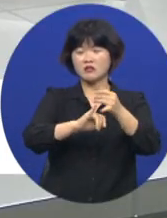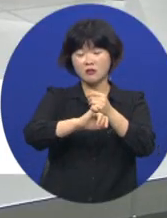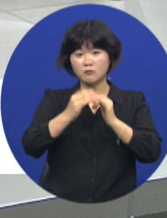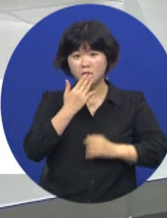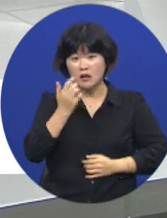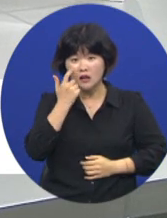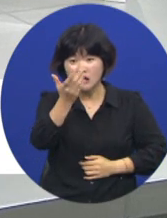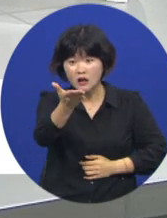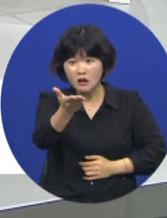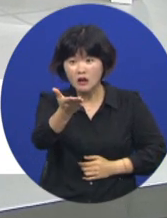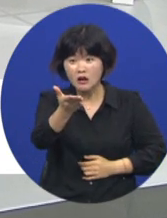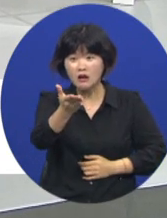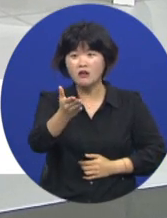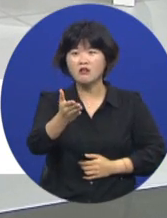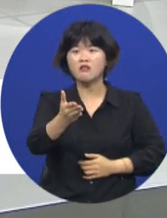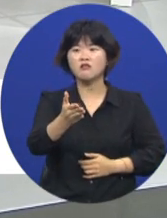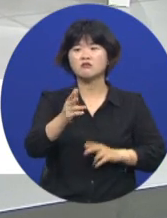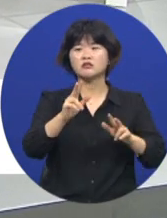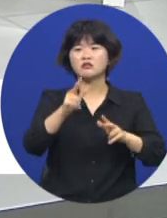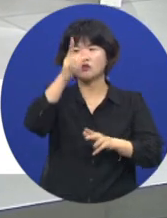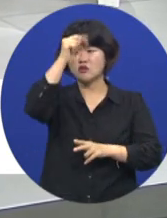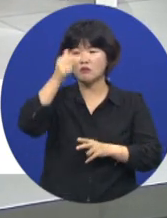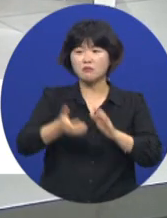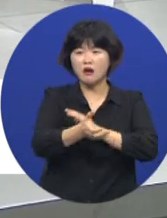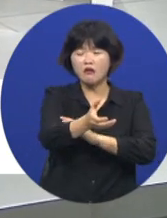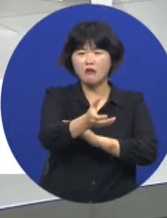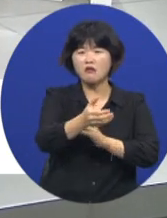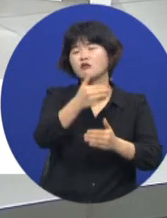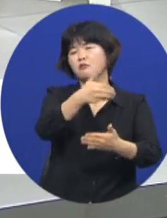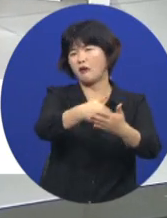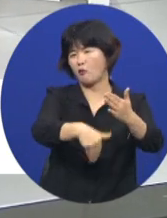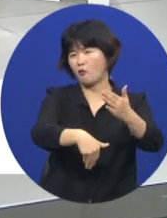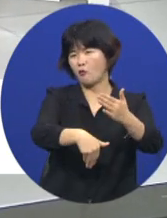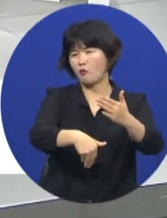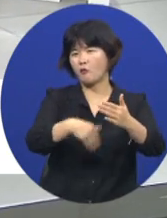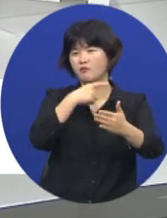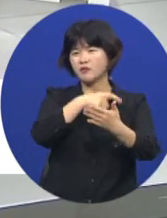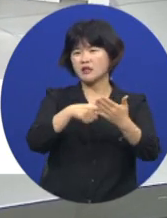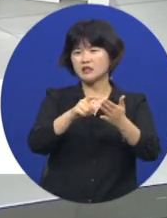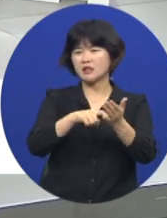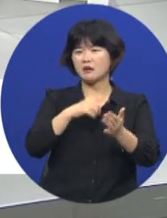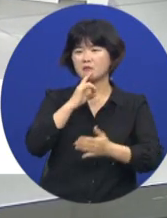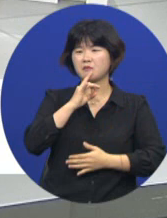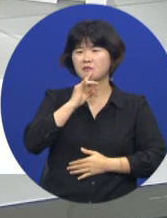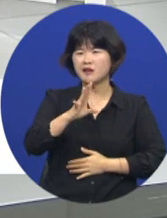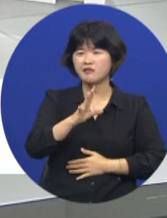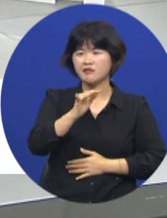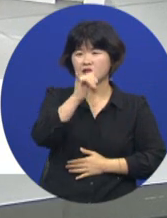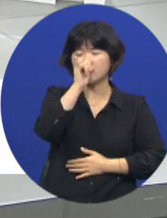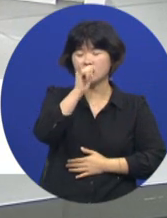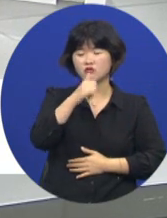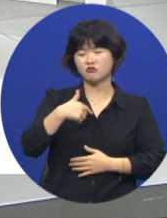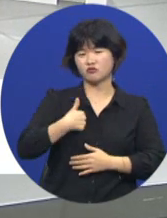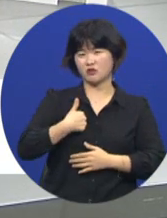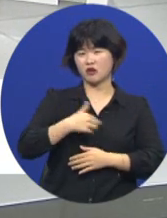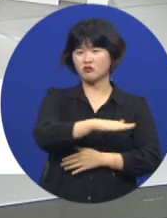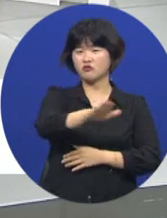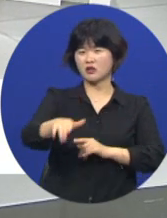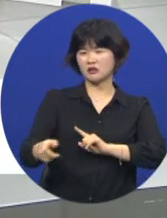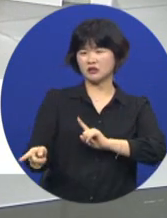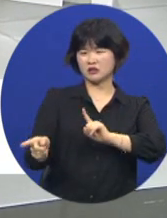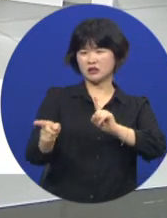있는지요? 우리 구장대가 홍 의원님. 경찰서를 습격한 그런 부분은 빼고 저는 아까 홍 의원이 말씀드린 희생당한